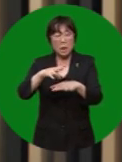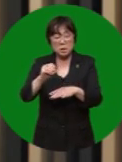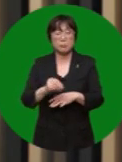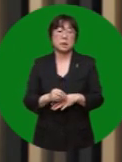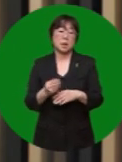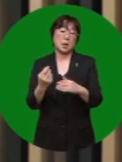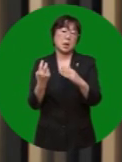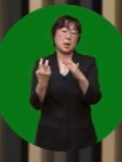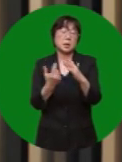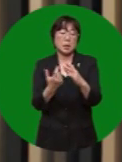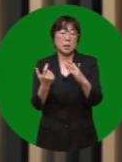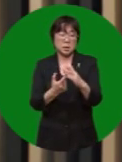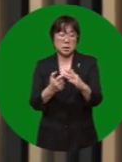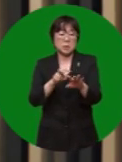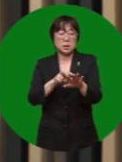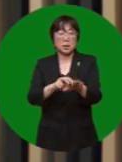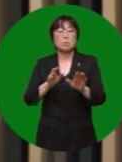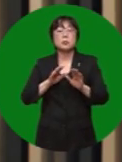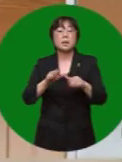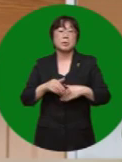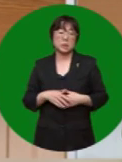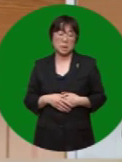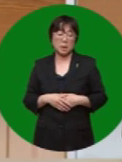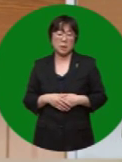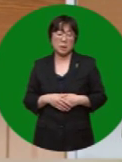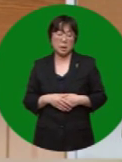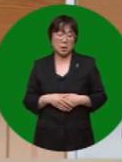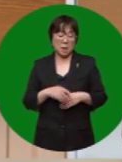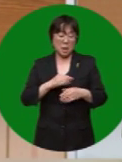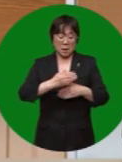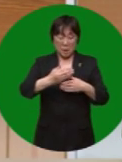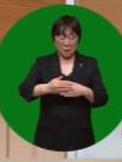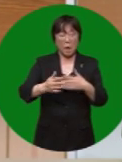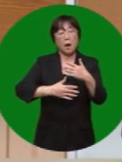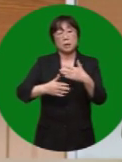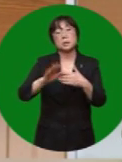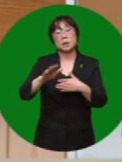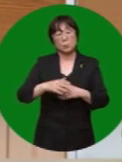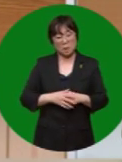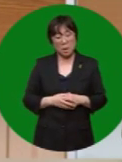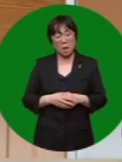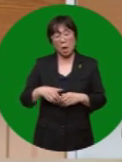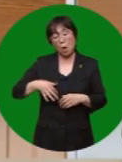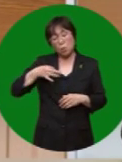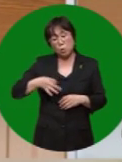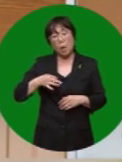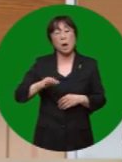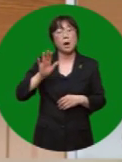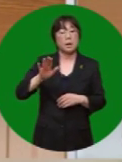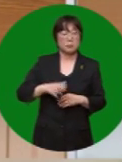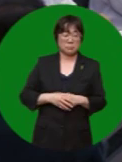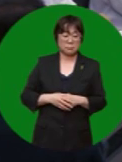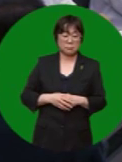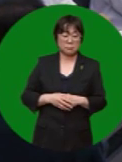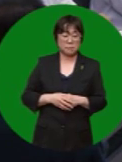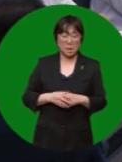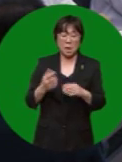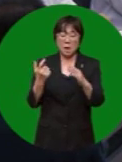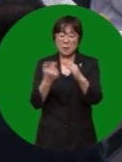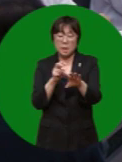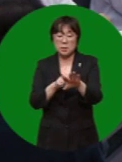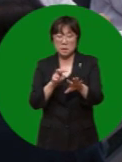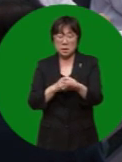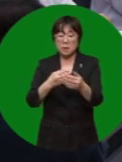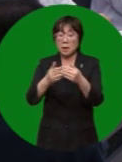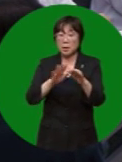めて耐震診断をさせてもらったんですけど、少し時間が空いていることもあって不安な部分が大きくて、耐震診断を多く